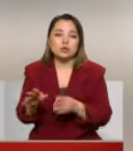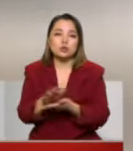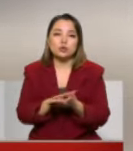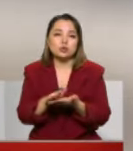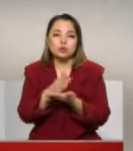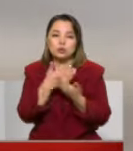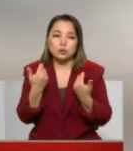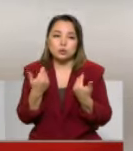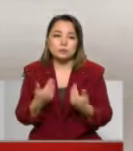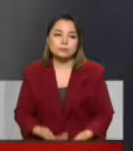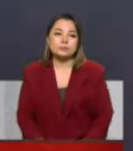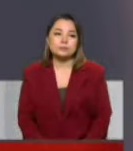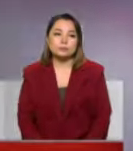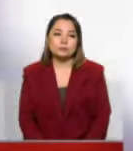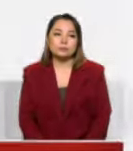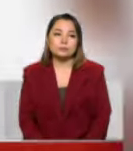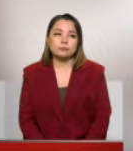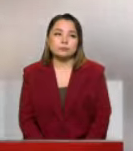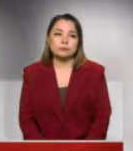жоқ.